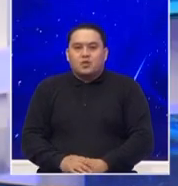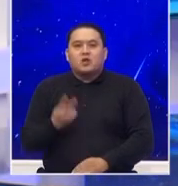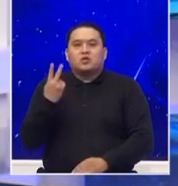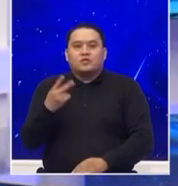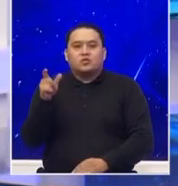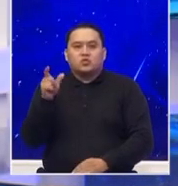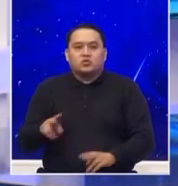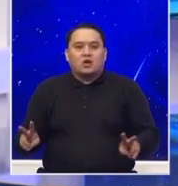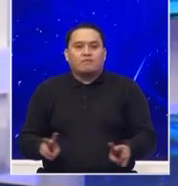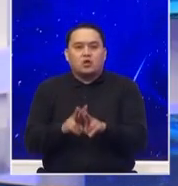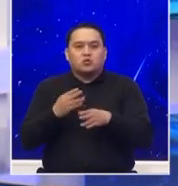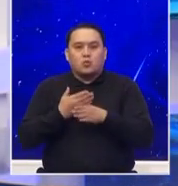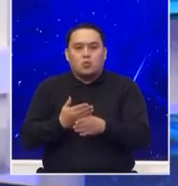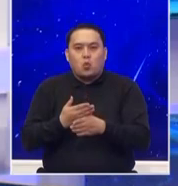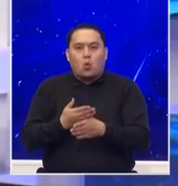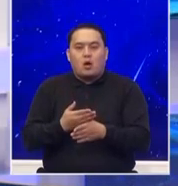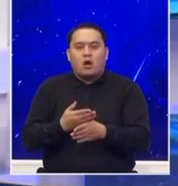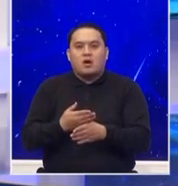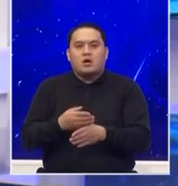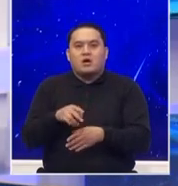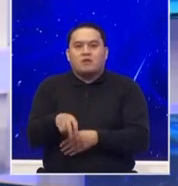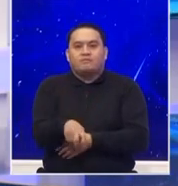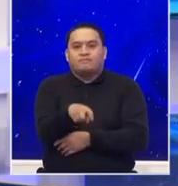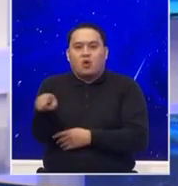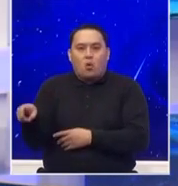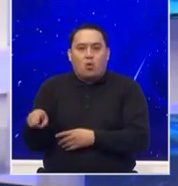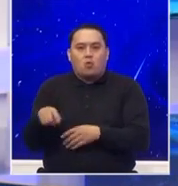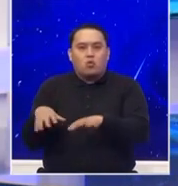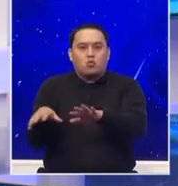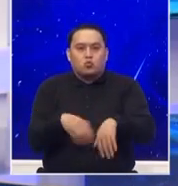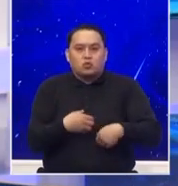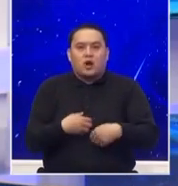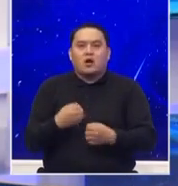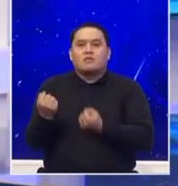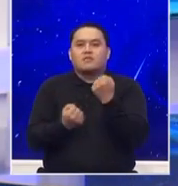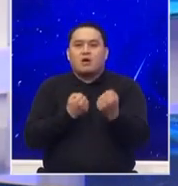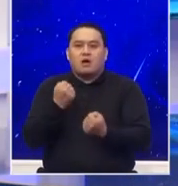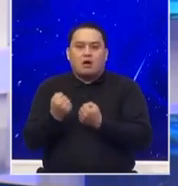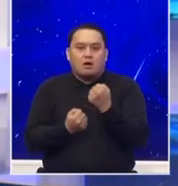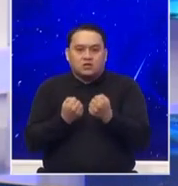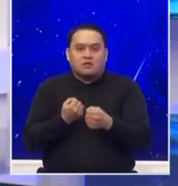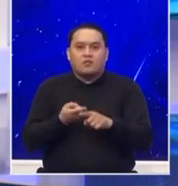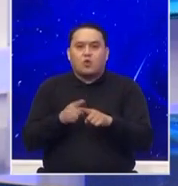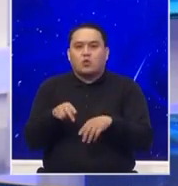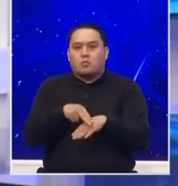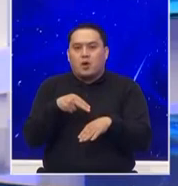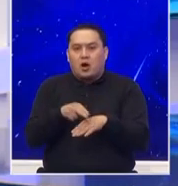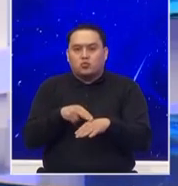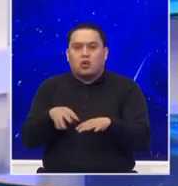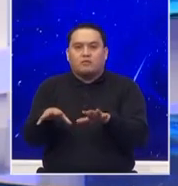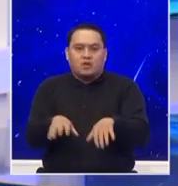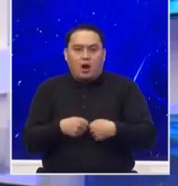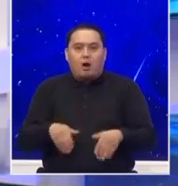Двое жителей столицы с помощью эвакуатора угнали автомобиль марки Hyundai Accent, сообщает закон KZ. В полицию по факту угона